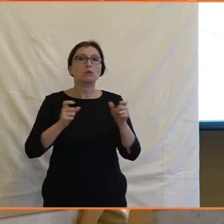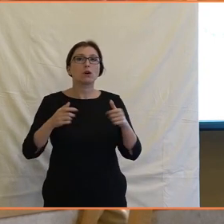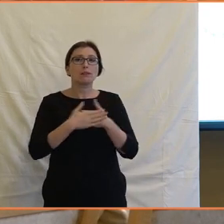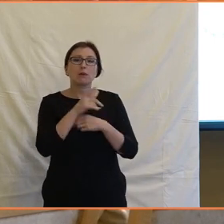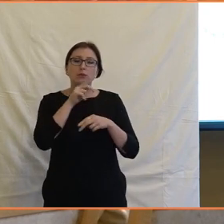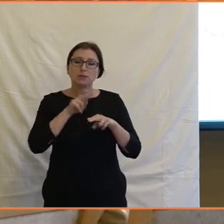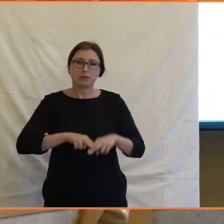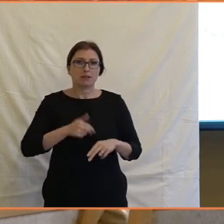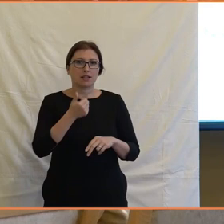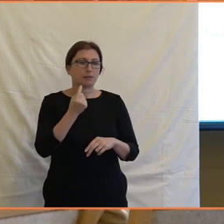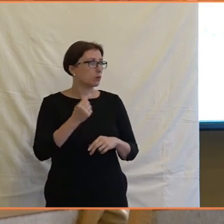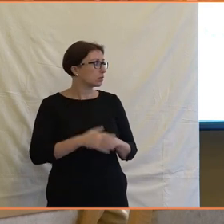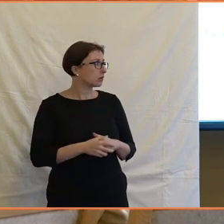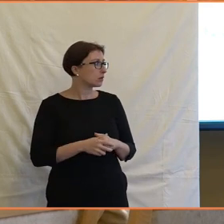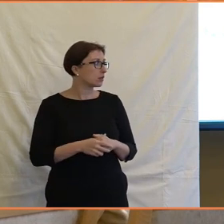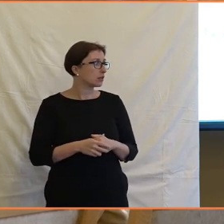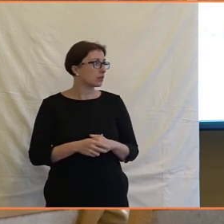poslední minuta.